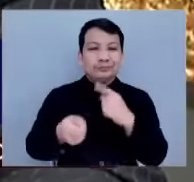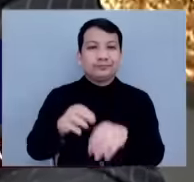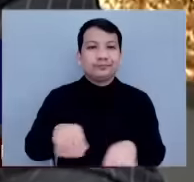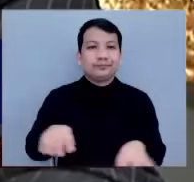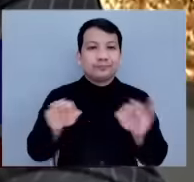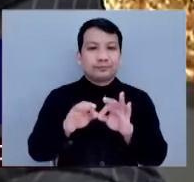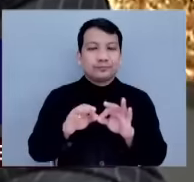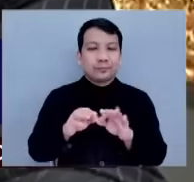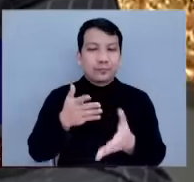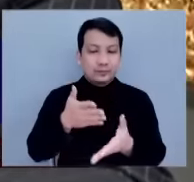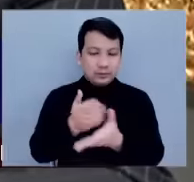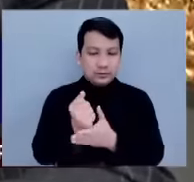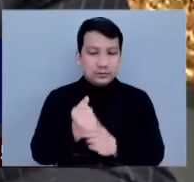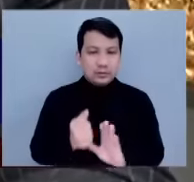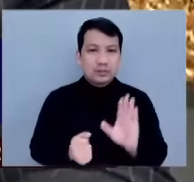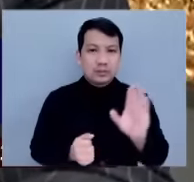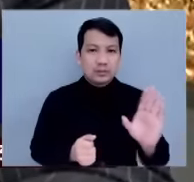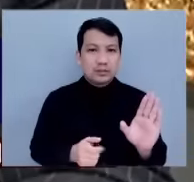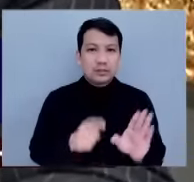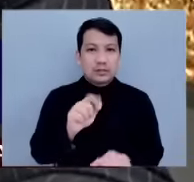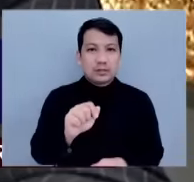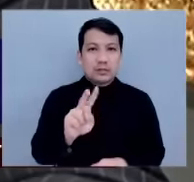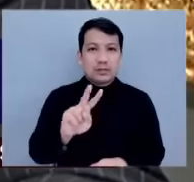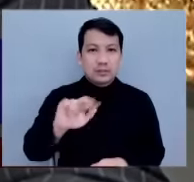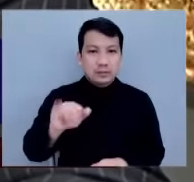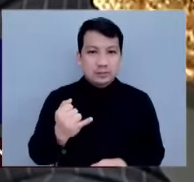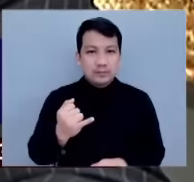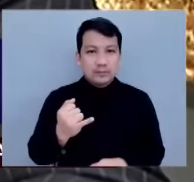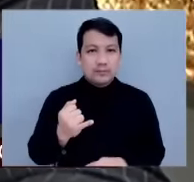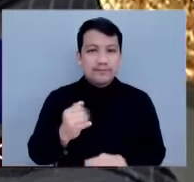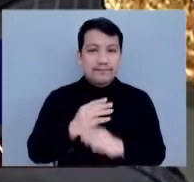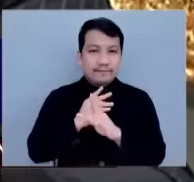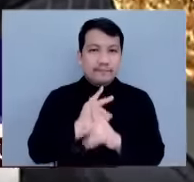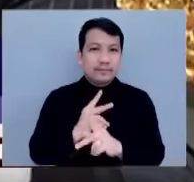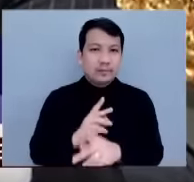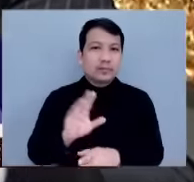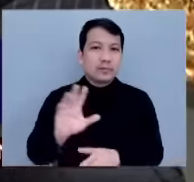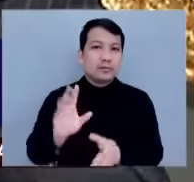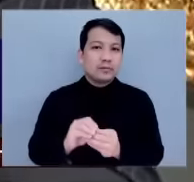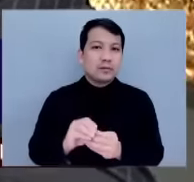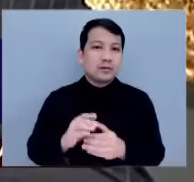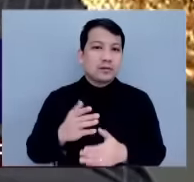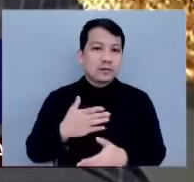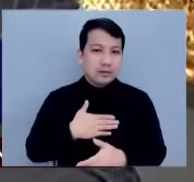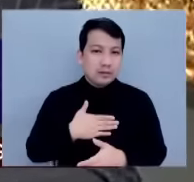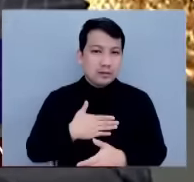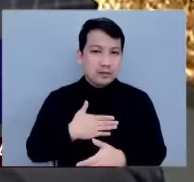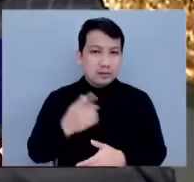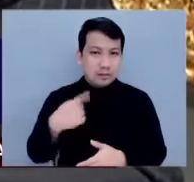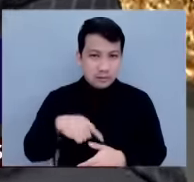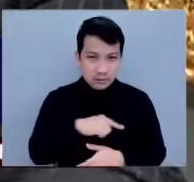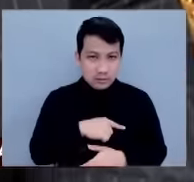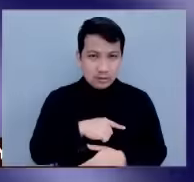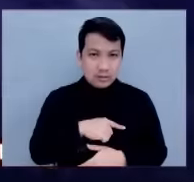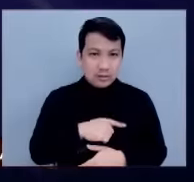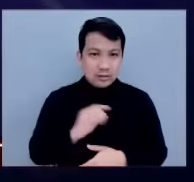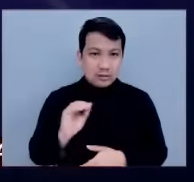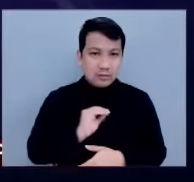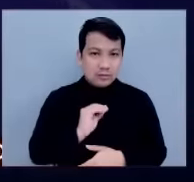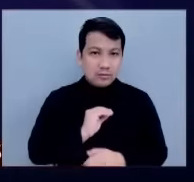may karapatan ang Tito Vic and Joey na mabigyang proteksyon yung kanilang intellectual